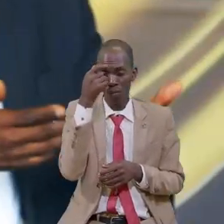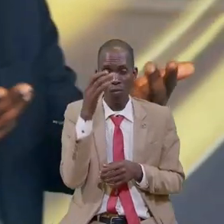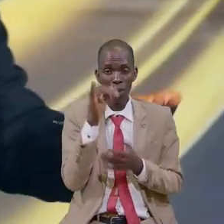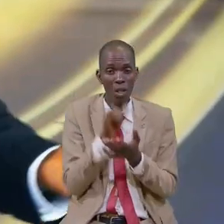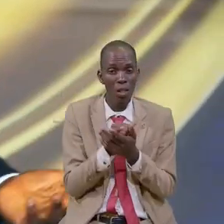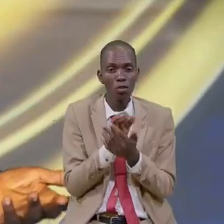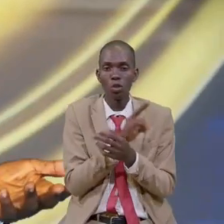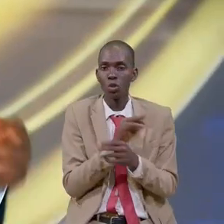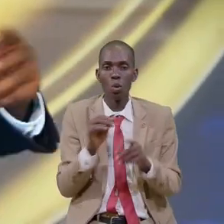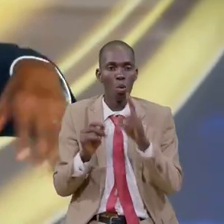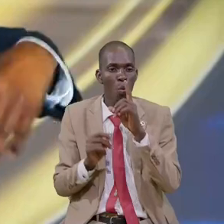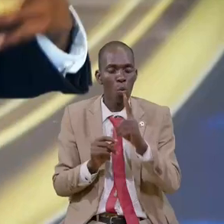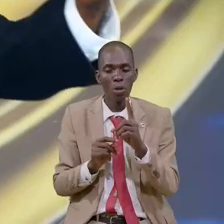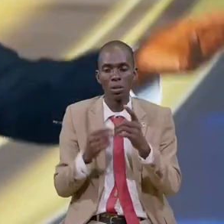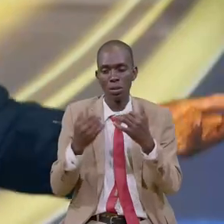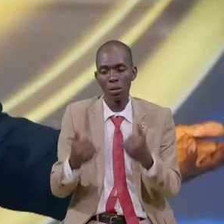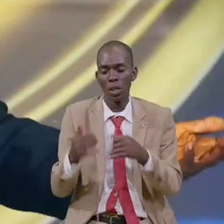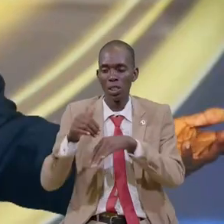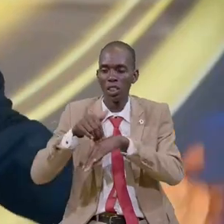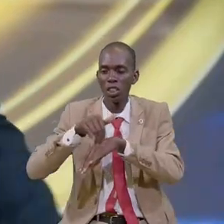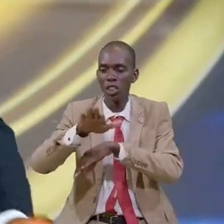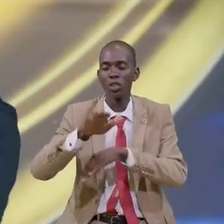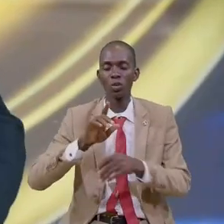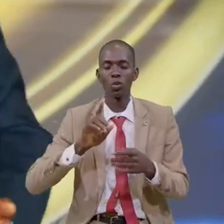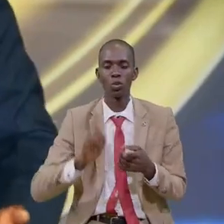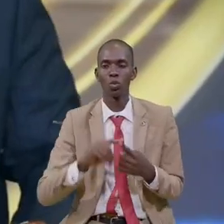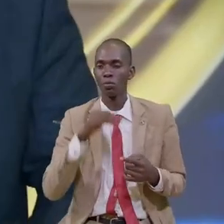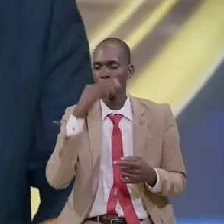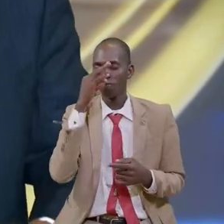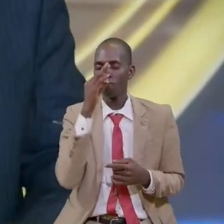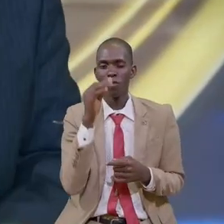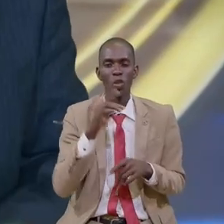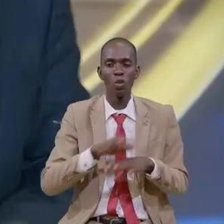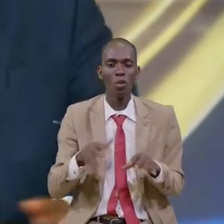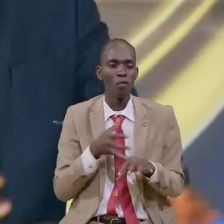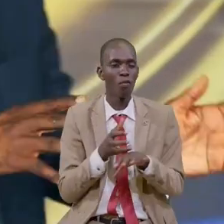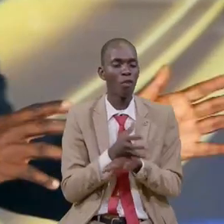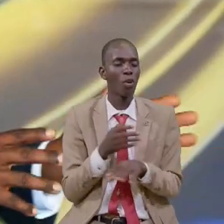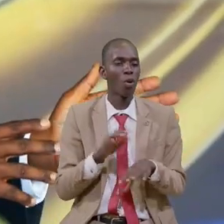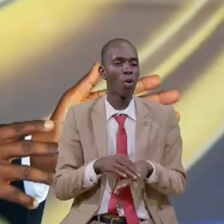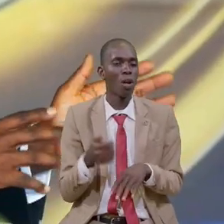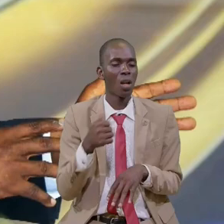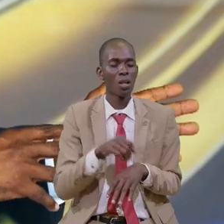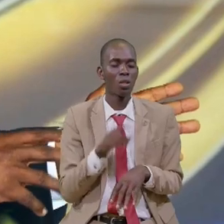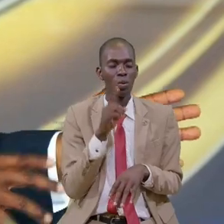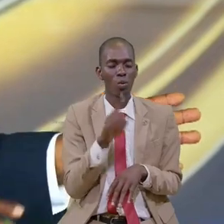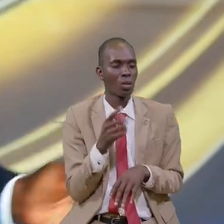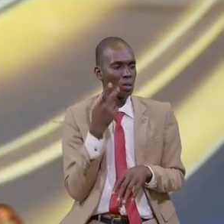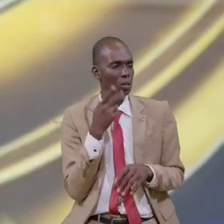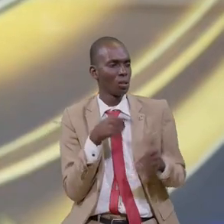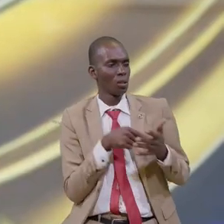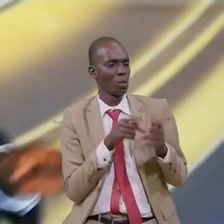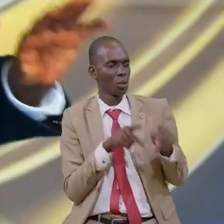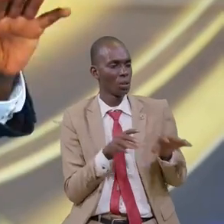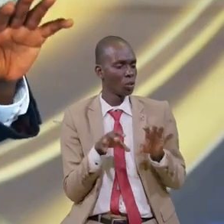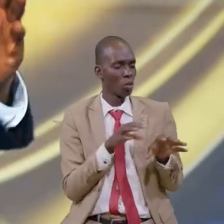Personne ne t'a envoyé pour jeûner. Tu ne vas maintenant pas imposer ça. Quelque chose, tu as tel fait chose, ça t'irrite. L'autre